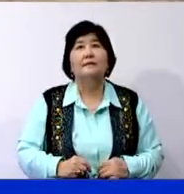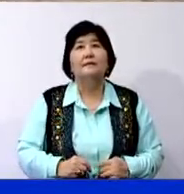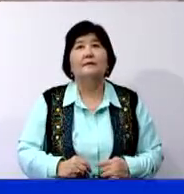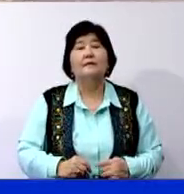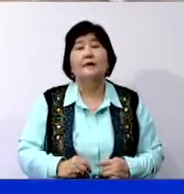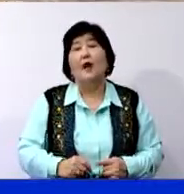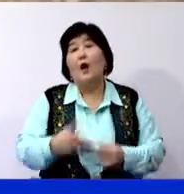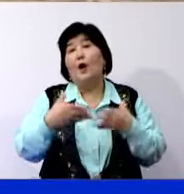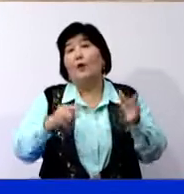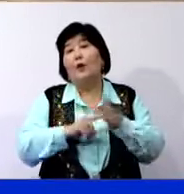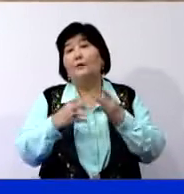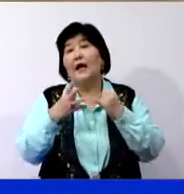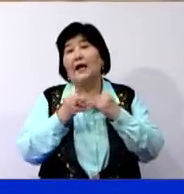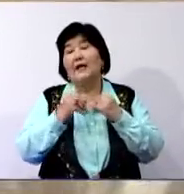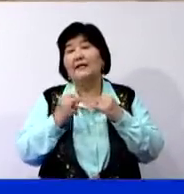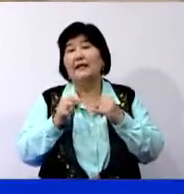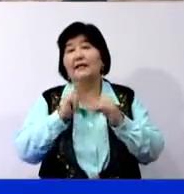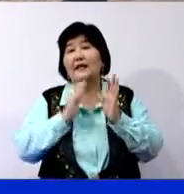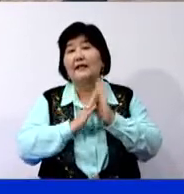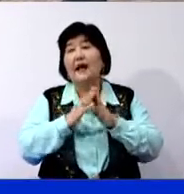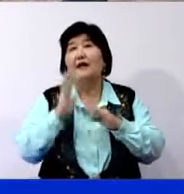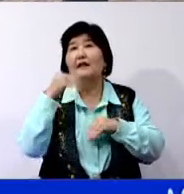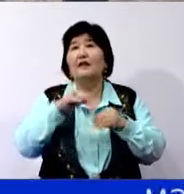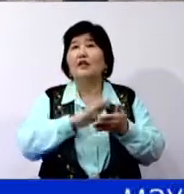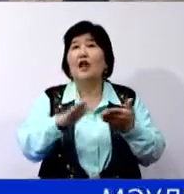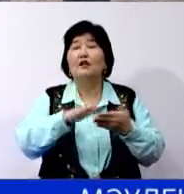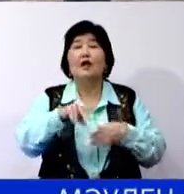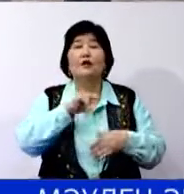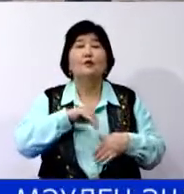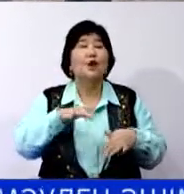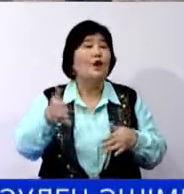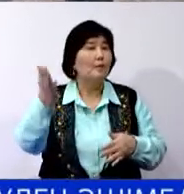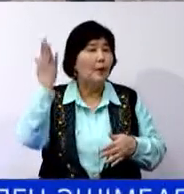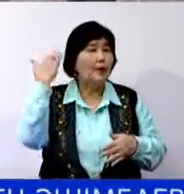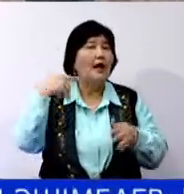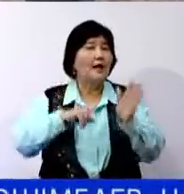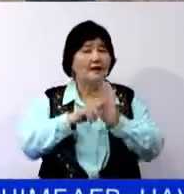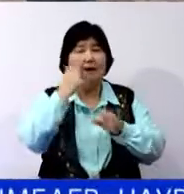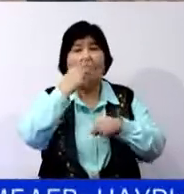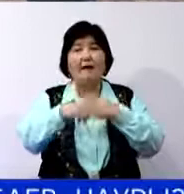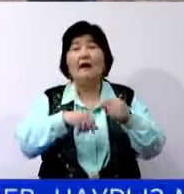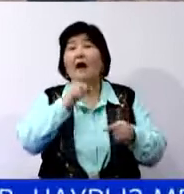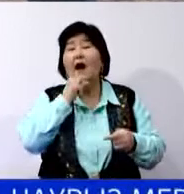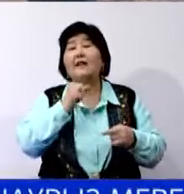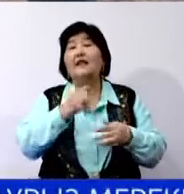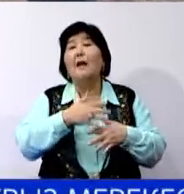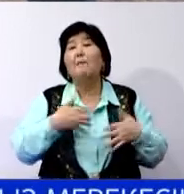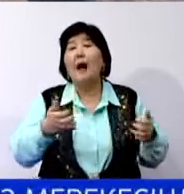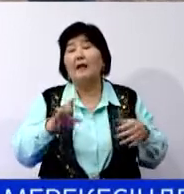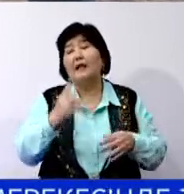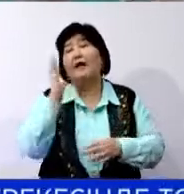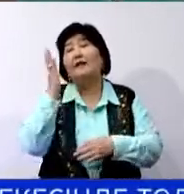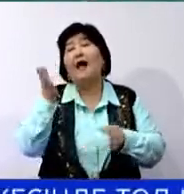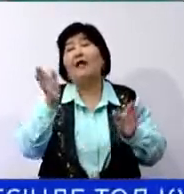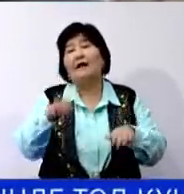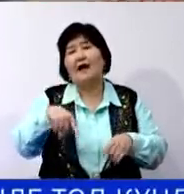атсалсайық. Көктем шығып, жер қарайған сәттен бастап тал егіп, тазалық жұмыстарын жүргізу бұрыннан келе жатқан дәстүр. Атаңнан мал қалғанша тал қалсын деген